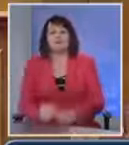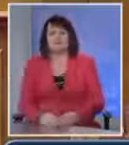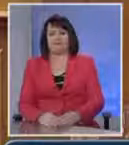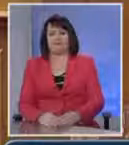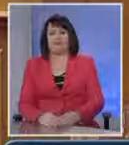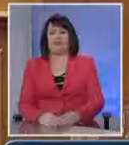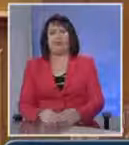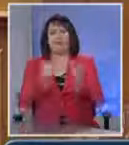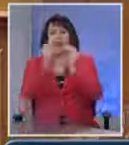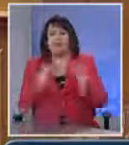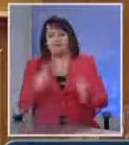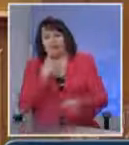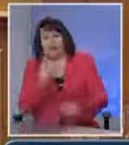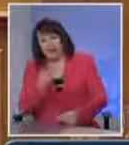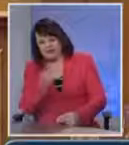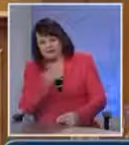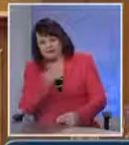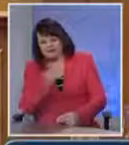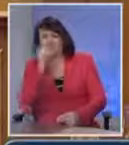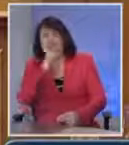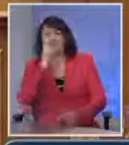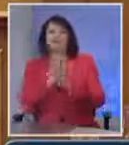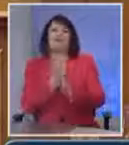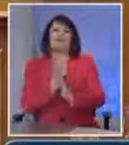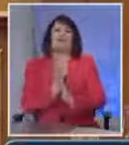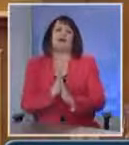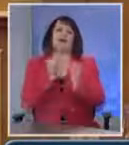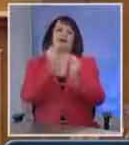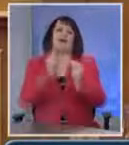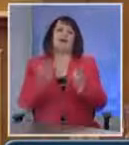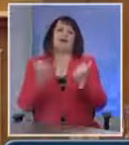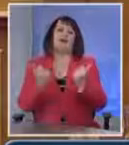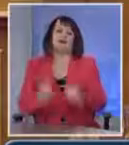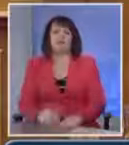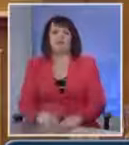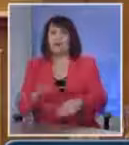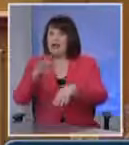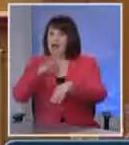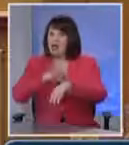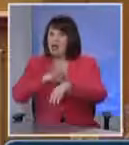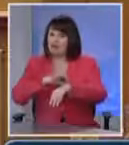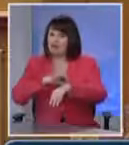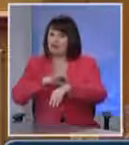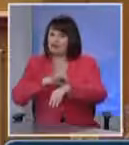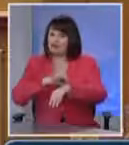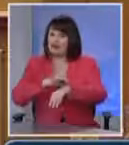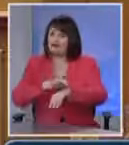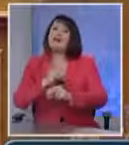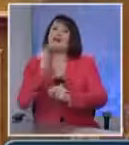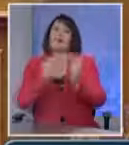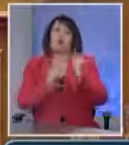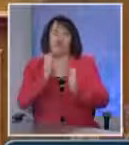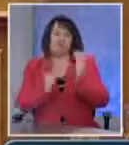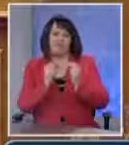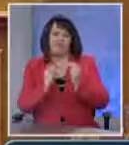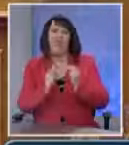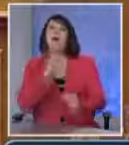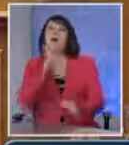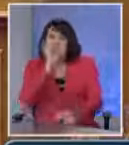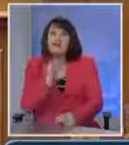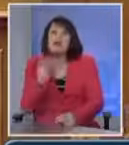που προτείνεται είναι ψεύτικο. Η αρρώστια όμως, την οποία επισημαίνεται, είναι